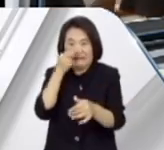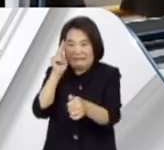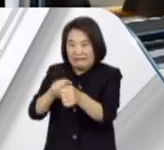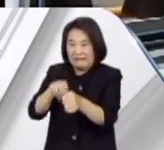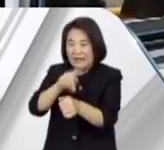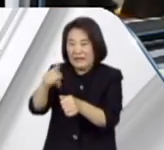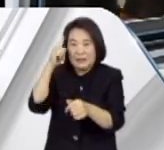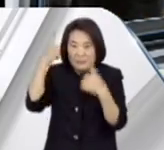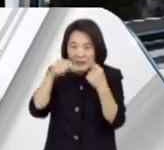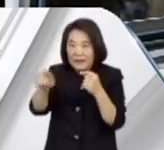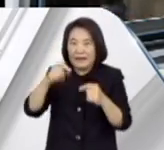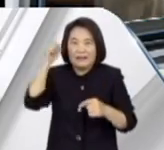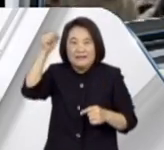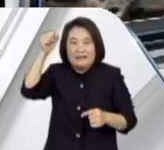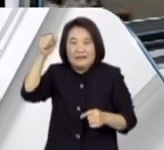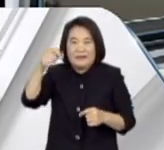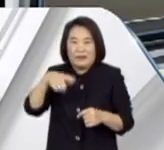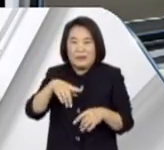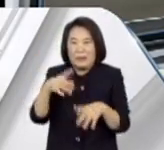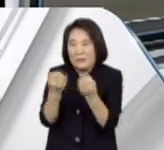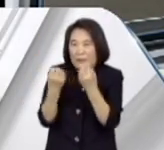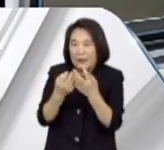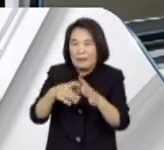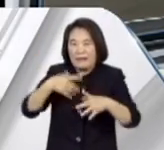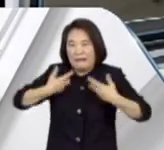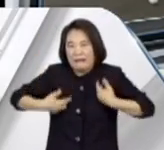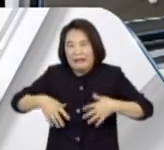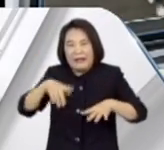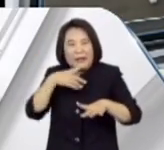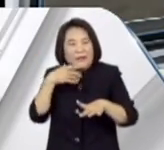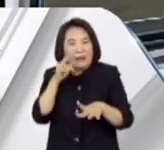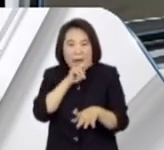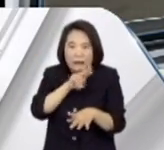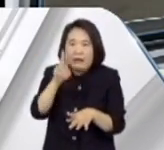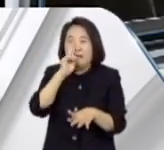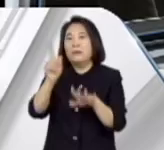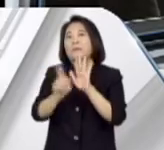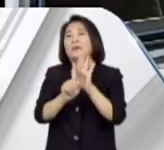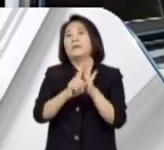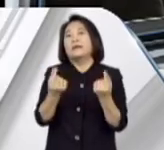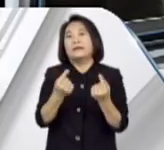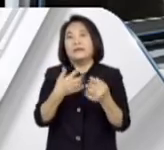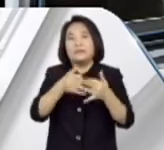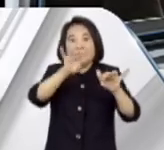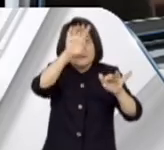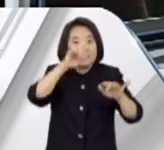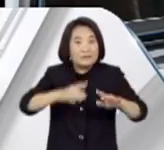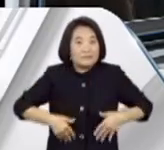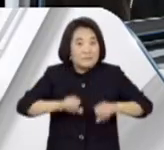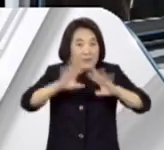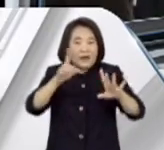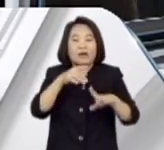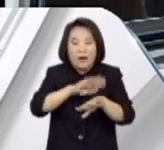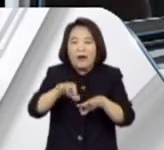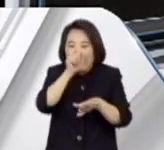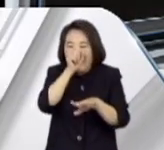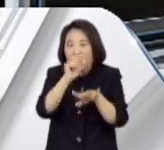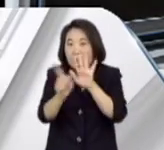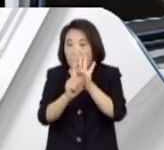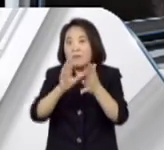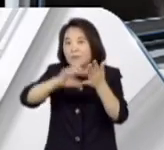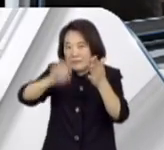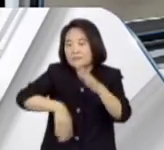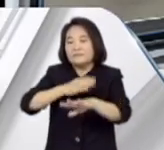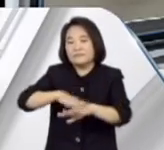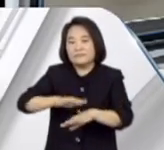正当，将人民抗战的血泪看作是宠幸。民进党在紧急办法决上面为三台两团表